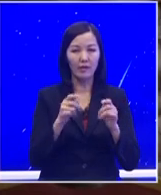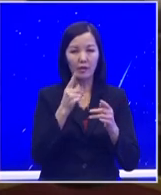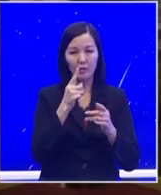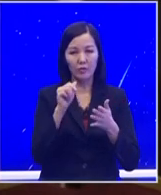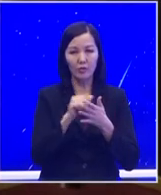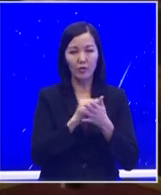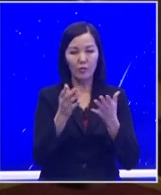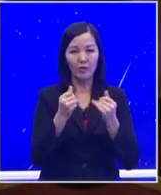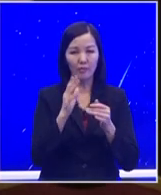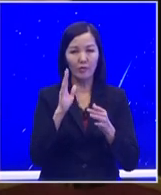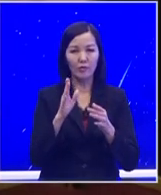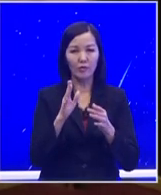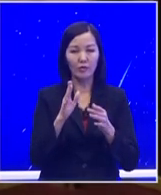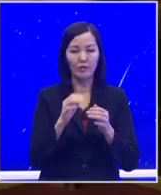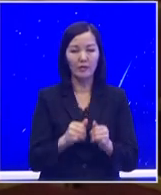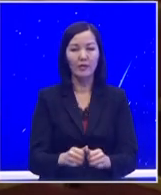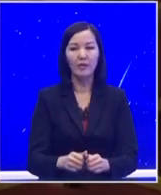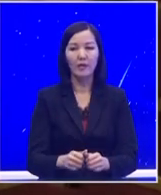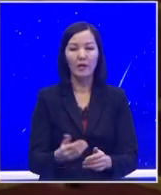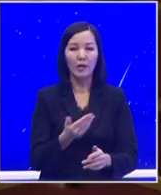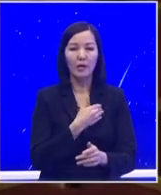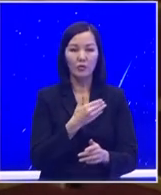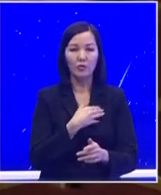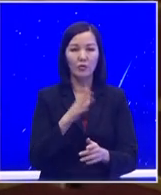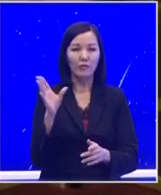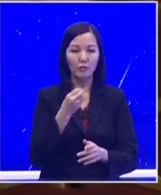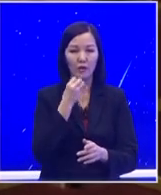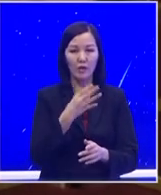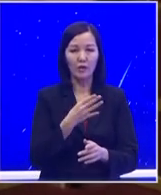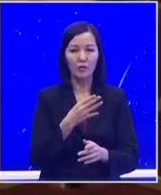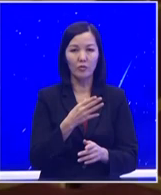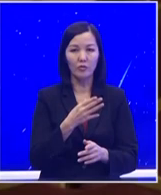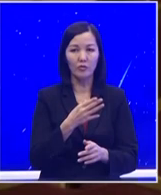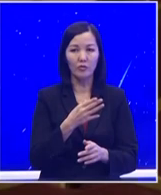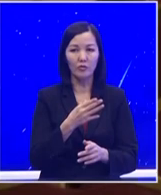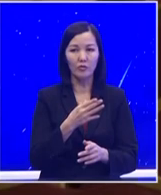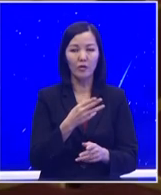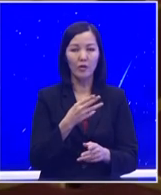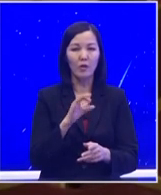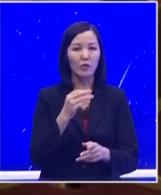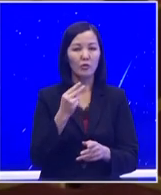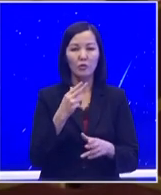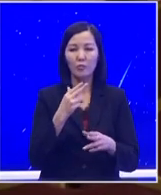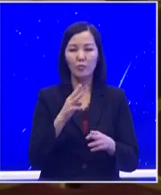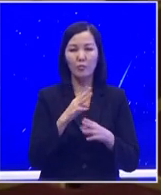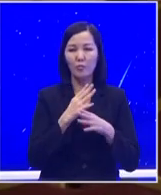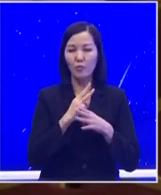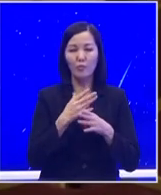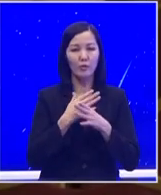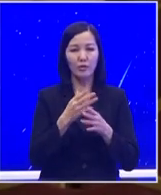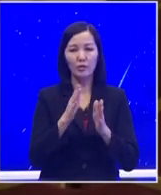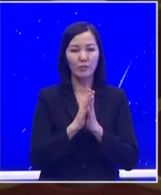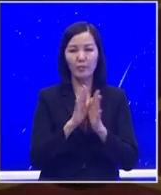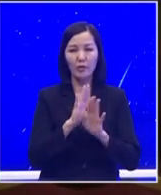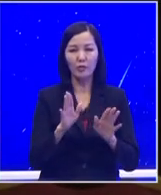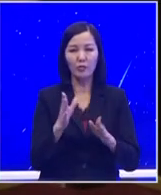документы оформляются. Пока я в статусе уралмана. Хочу сказать, что все хорошо. Пусть я не получил никакой соцпомощи от государства. Я и не просил, а наоборот,